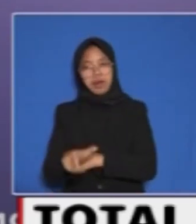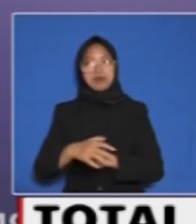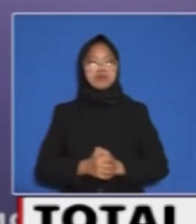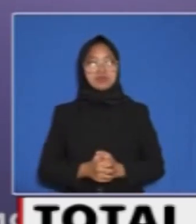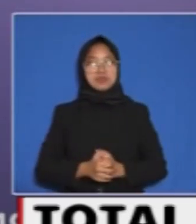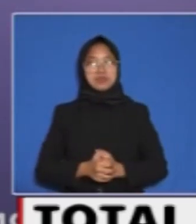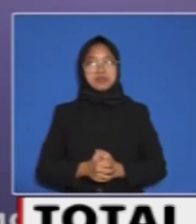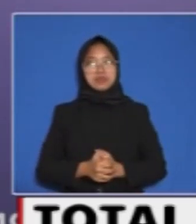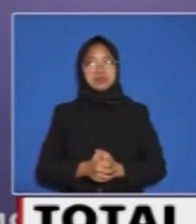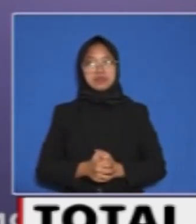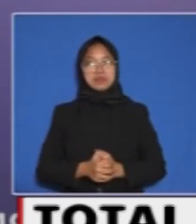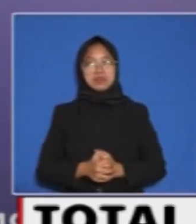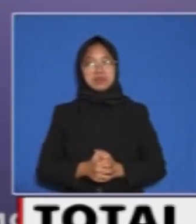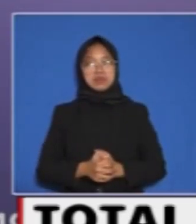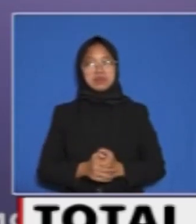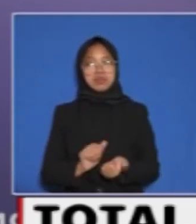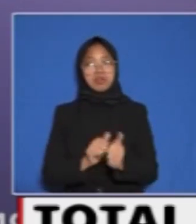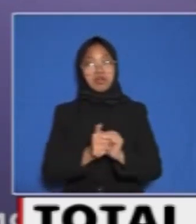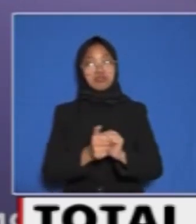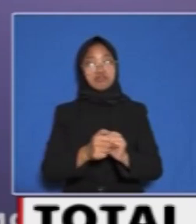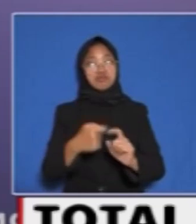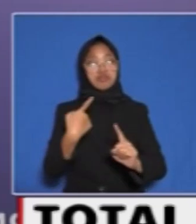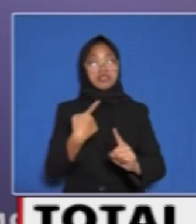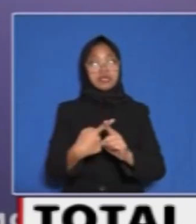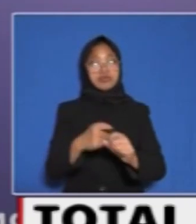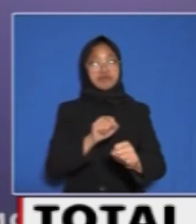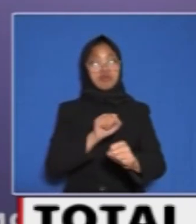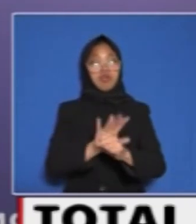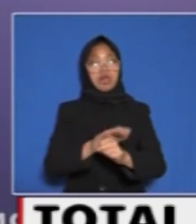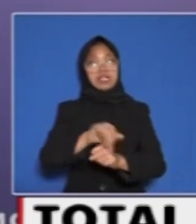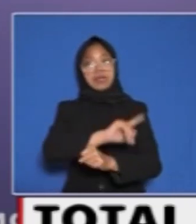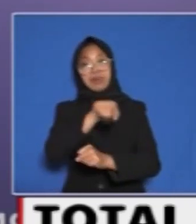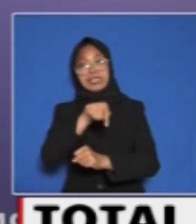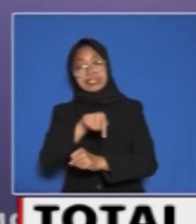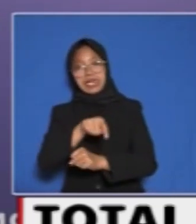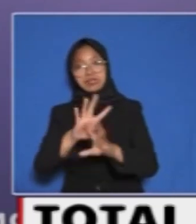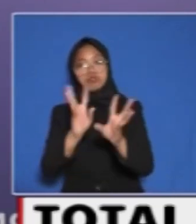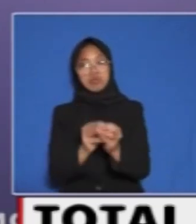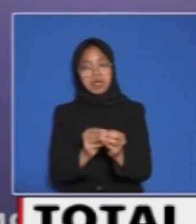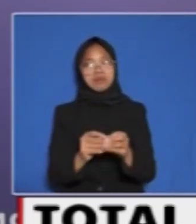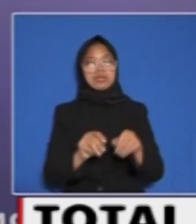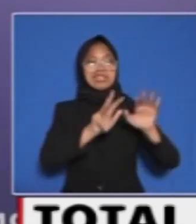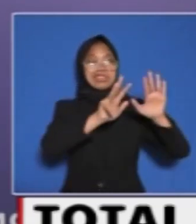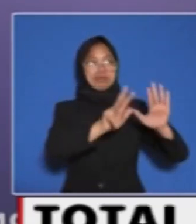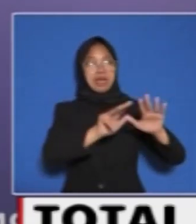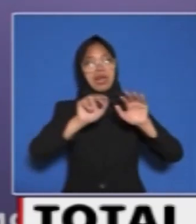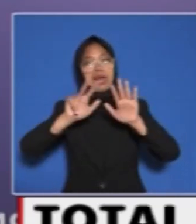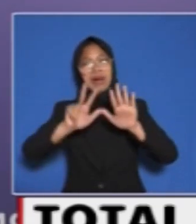pasien kasus konfirmasi positif akumulasi Sampai dengan saat ini adalah